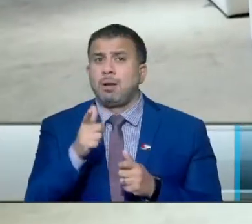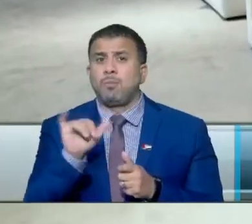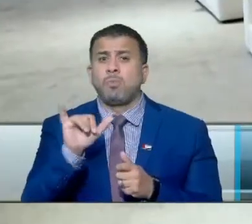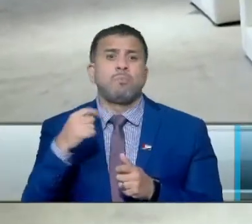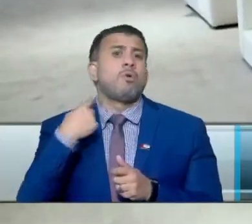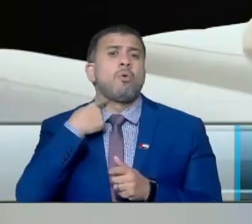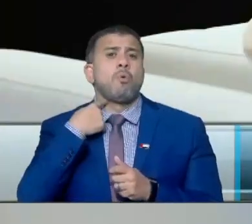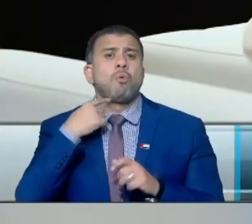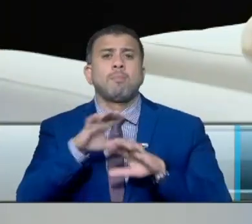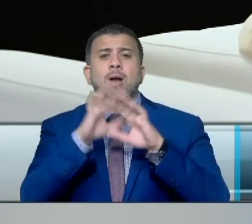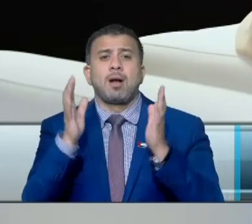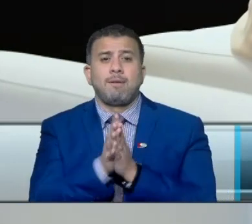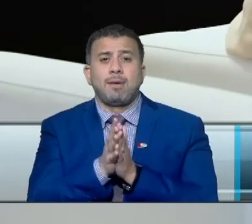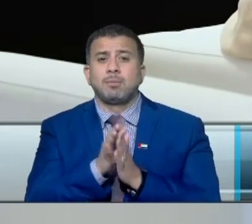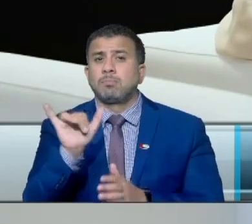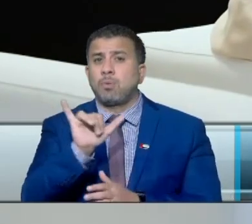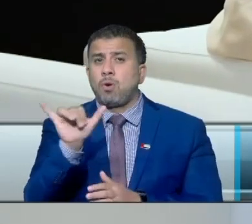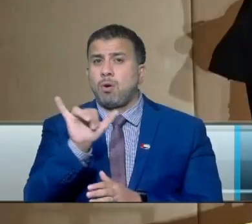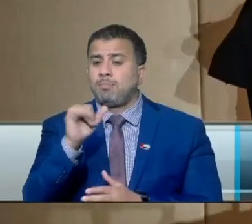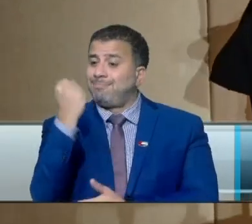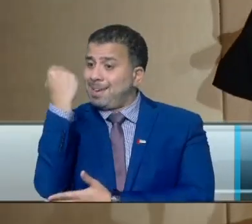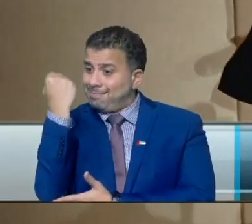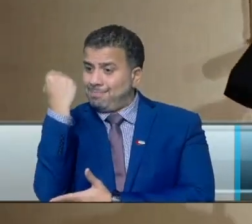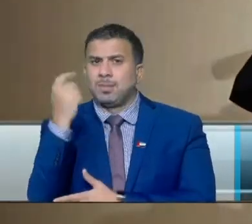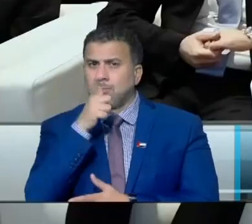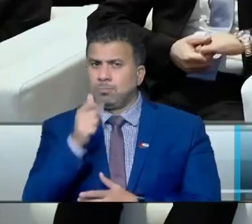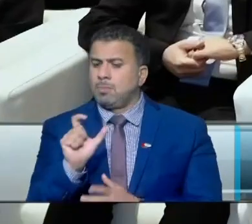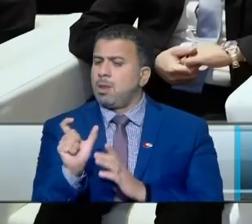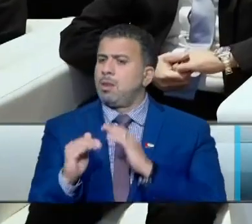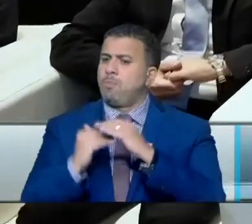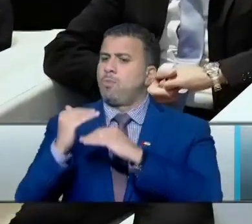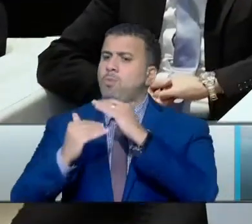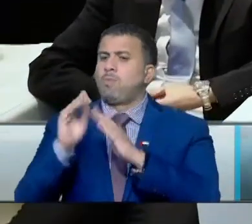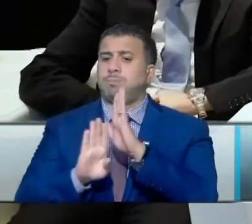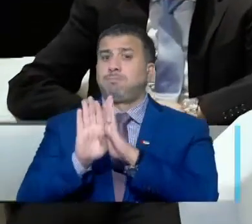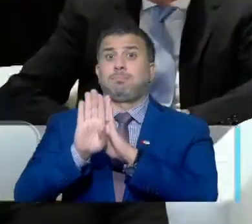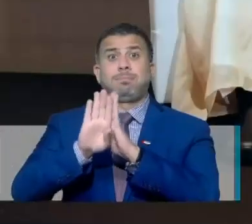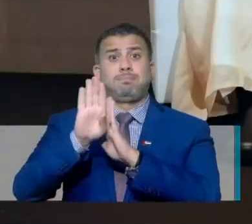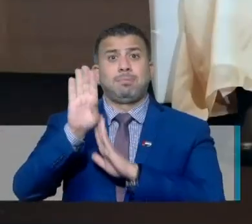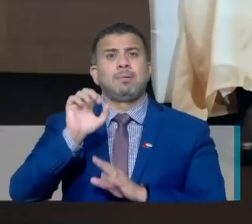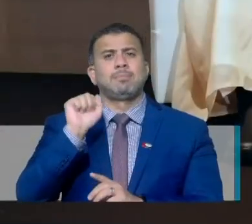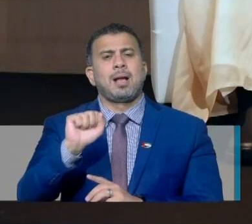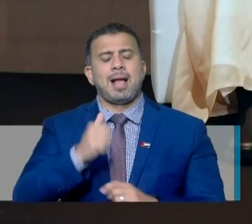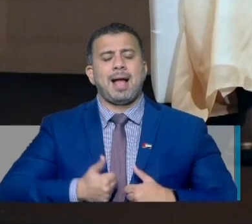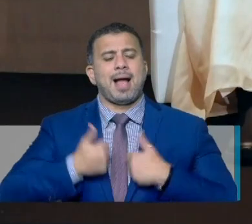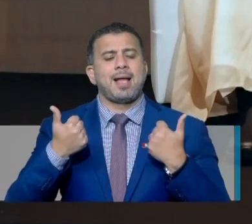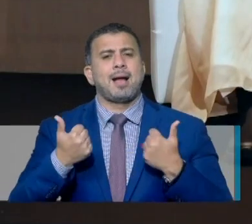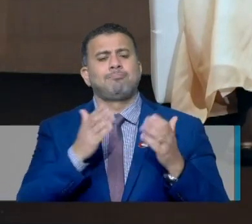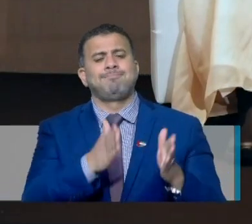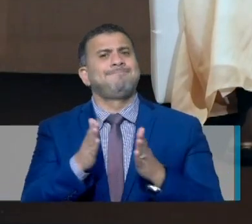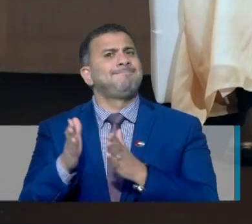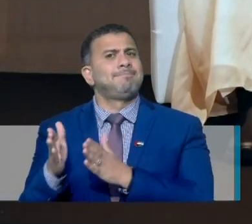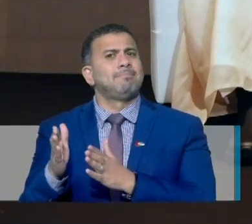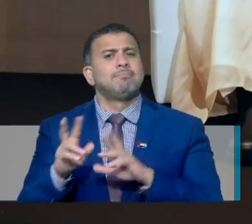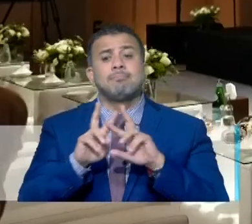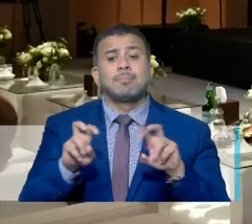العلوم بكافه انواعها ركيزه اساسيه لتحقيق النمو والازدهار في مختلف مجالات الحياه سعيا